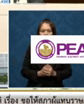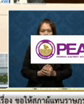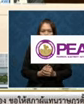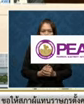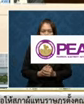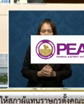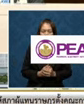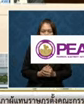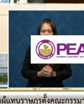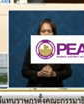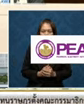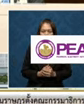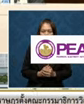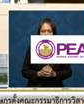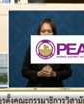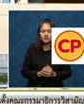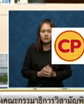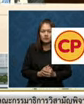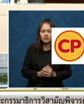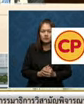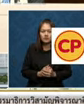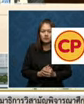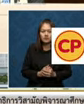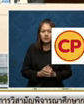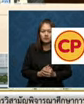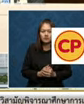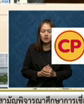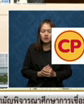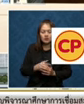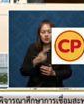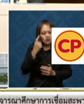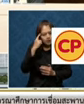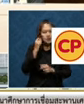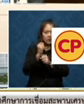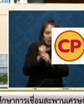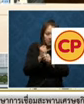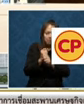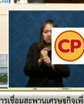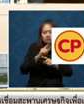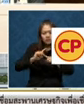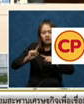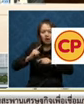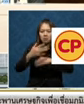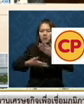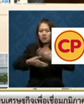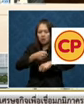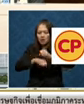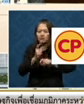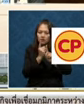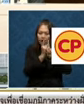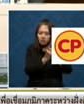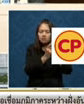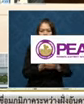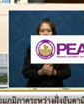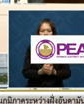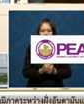ชาชน ทั้งจะรักษาไว้และปฏิบัติตาม ทั้งจะรักษาไว้และปฏิบัติตาม